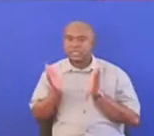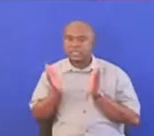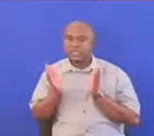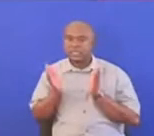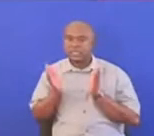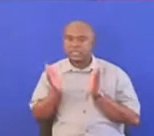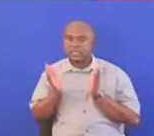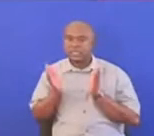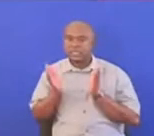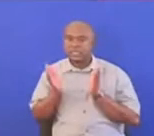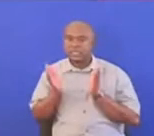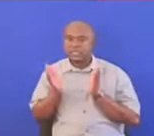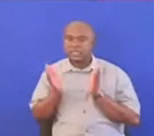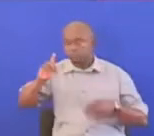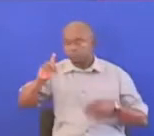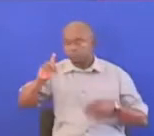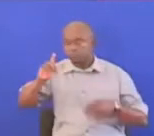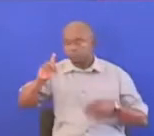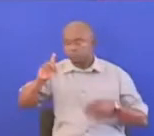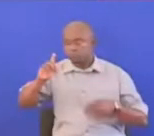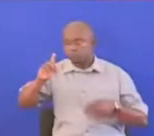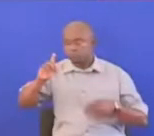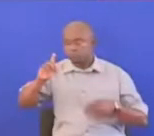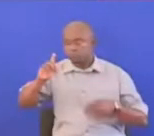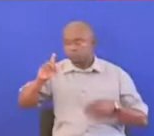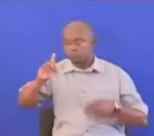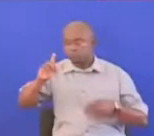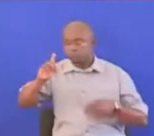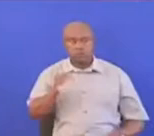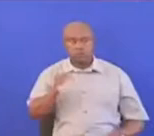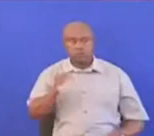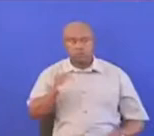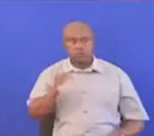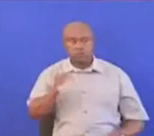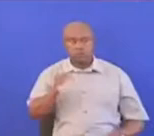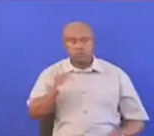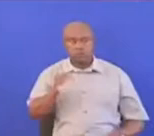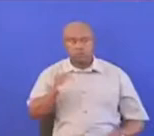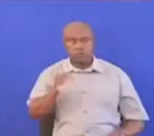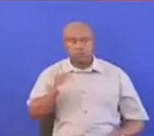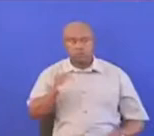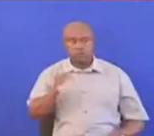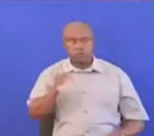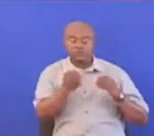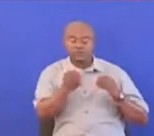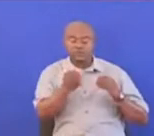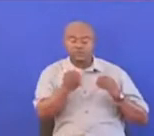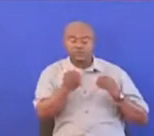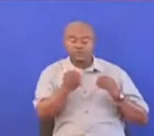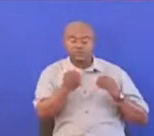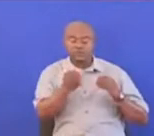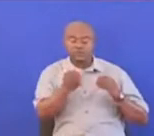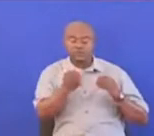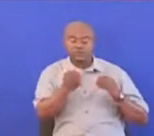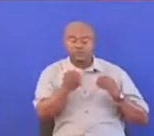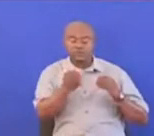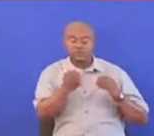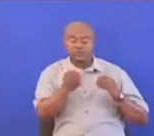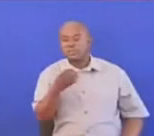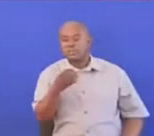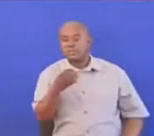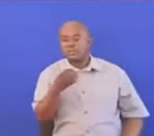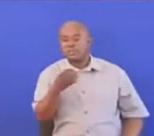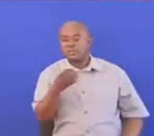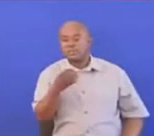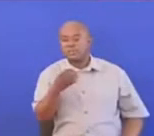misitu ya Kigosi, ambayo itakwenda kuleta manufaa zaidi kuliko ikiendelea kuwa hifadhi. Tunapata watalii wachache na pesa tunapata